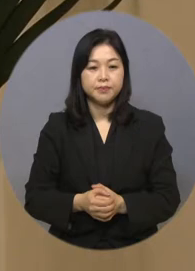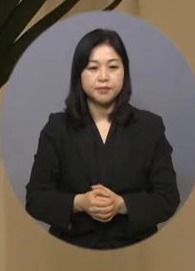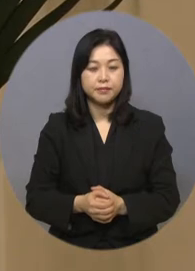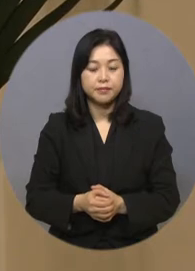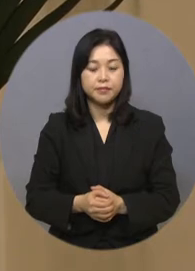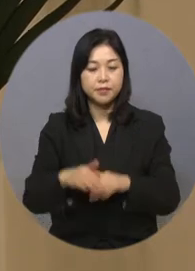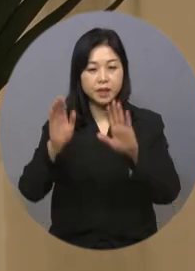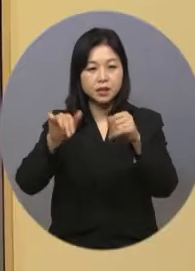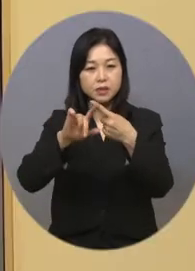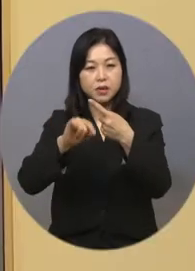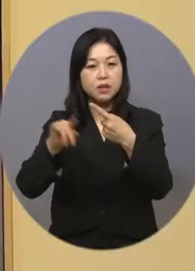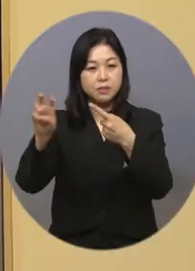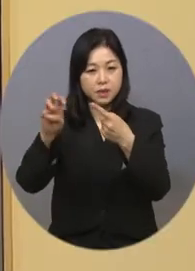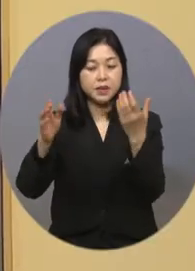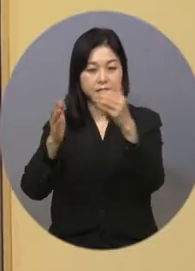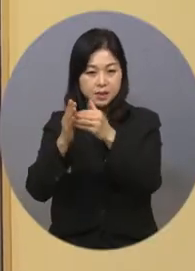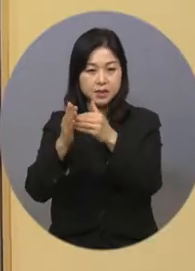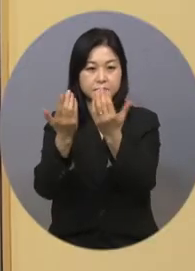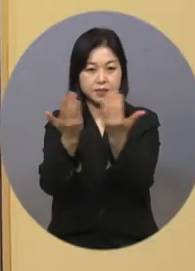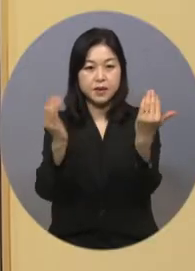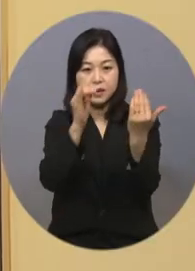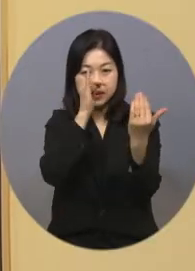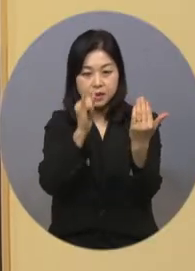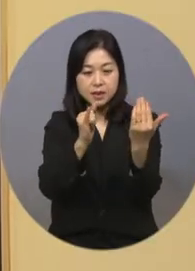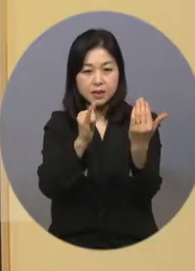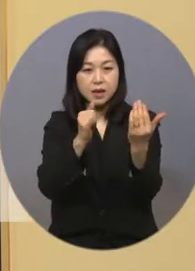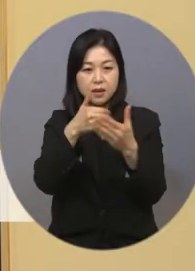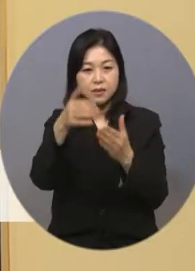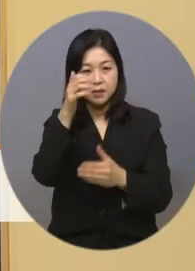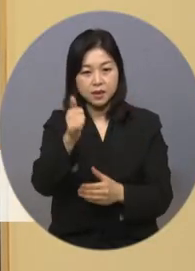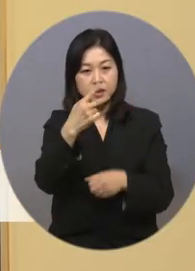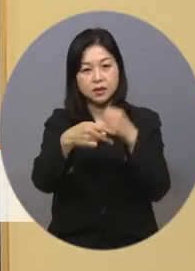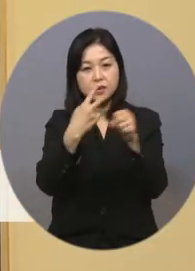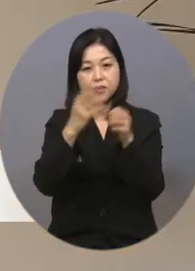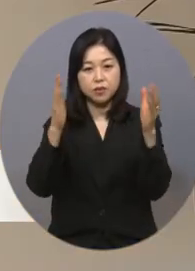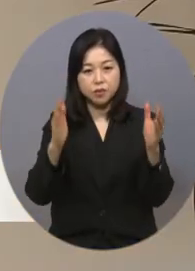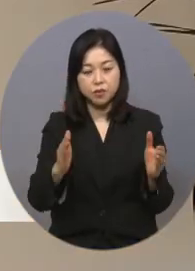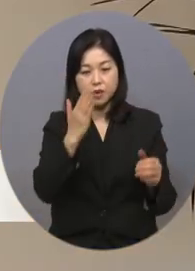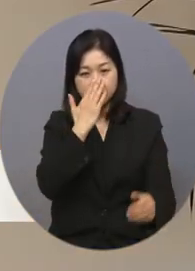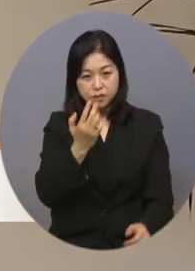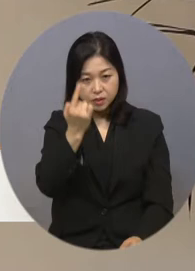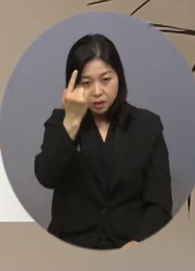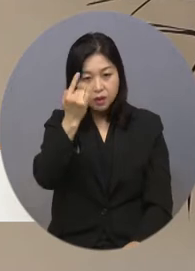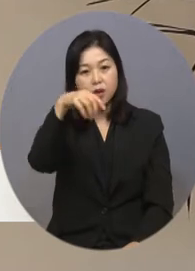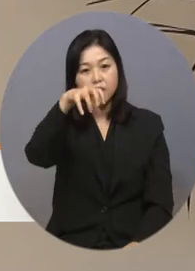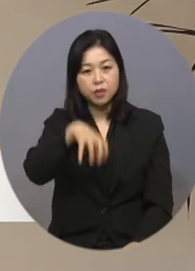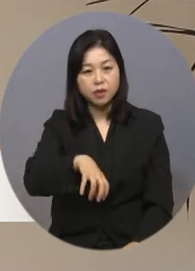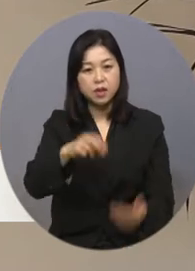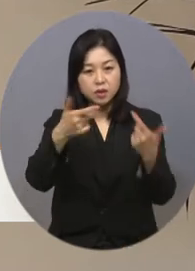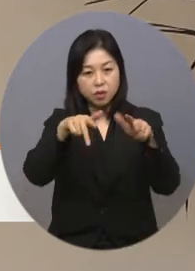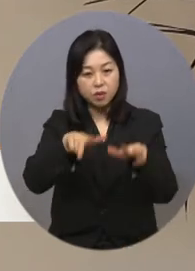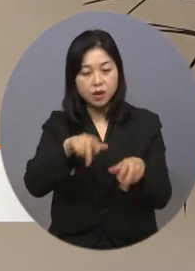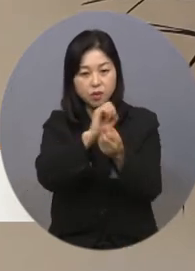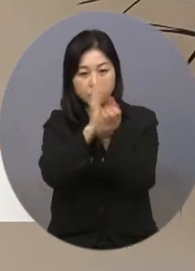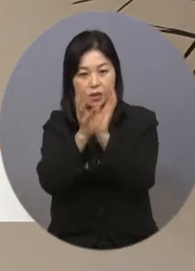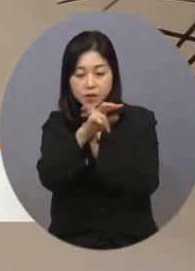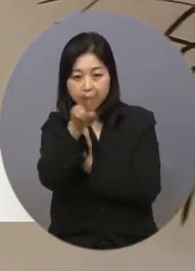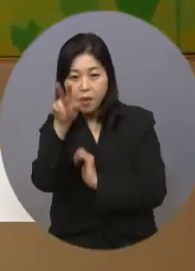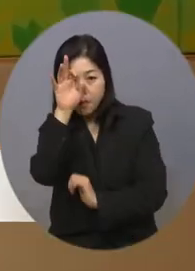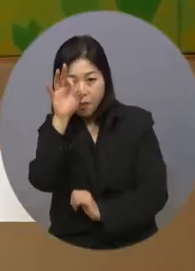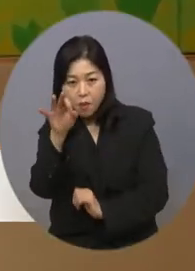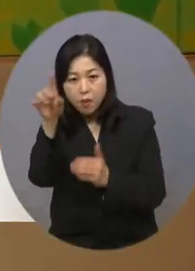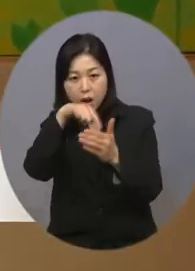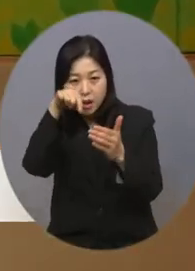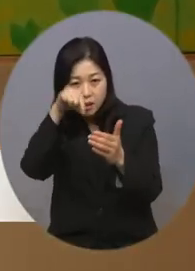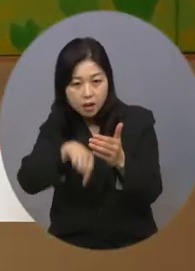30일까지 열리는 이번 전시회는 작가가 2년 동안 순천만 정원의 꽃들을 관찰하며 그 속에서 찾아낸